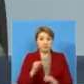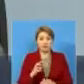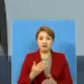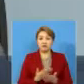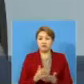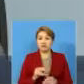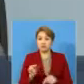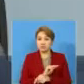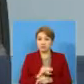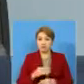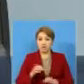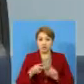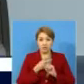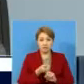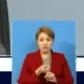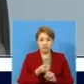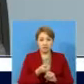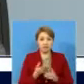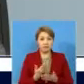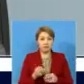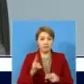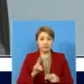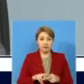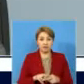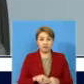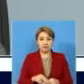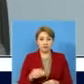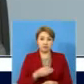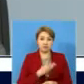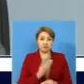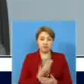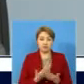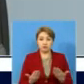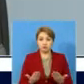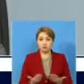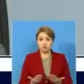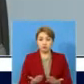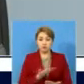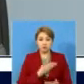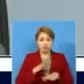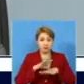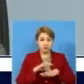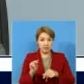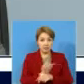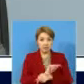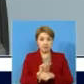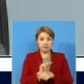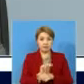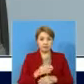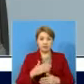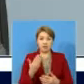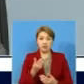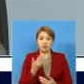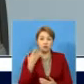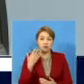панацея для лечения коронавирусной инфекции. Поэтому желательно, чтобы... Мы проводим лечение вот на легкой и